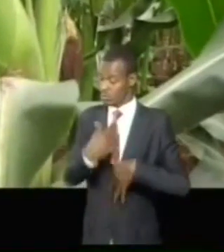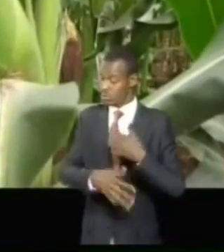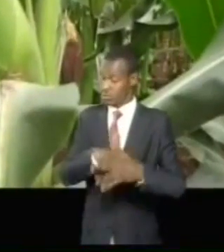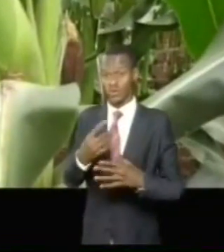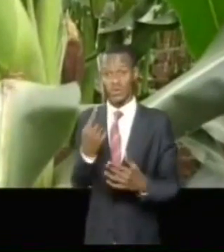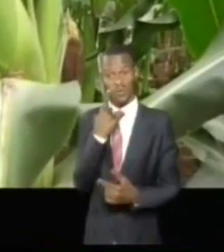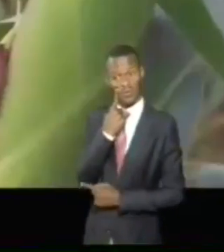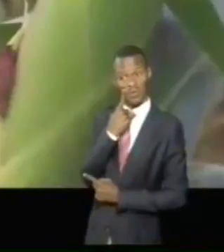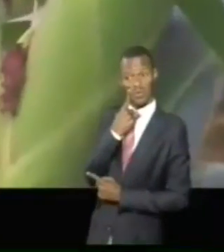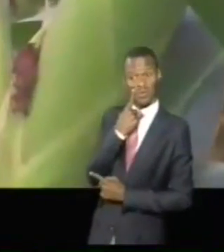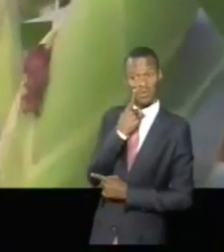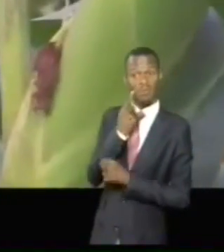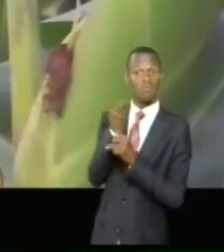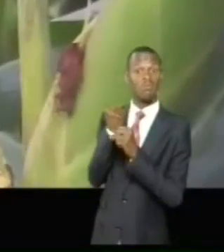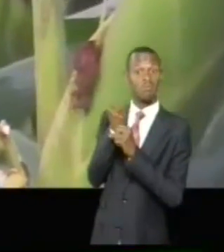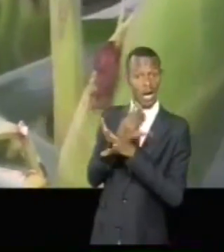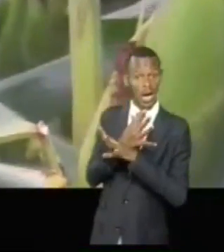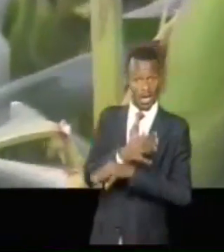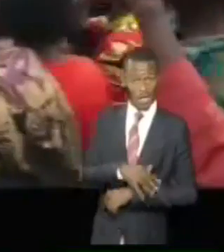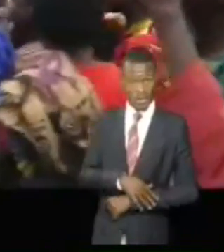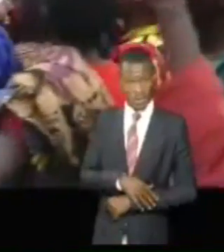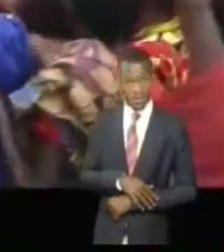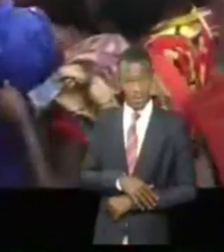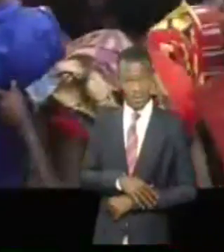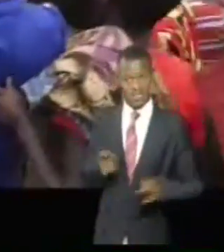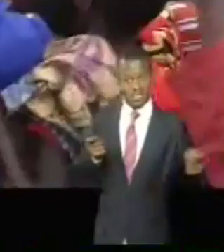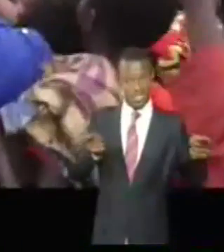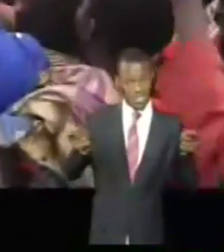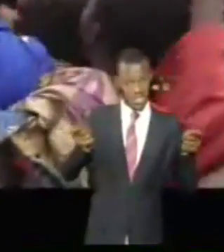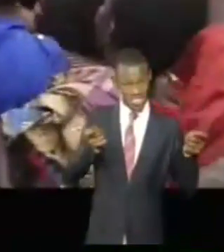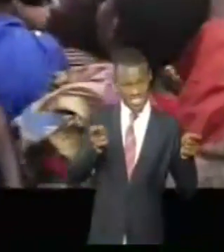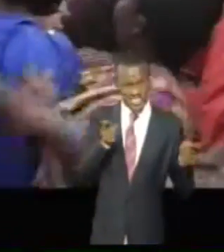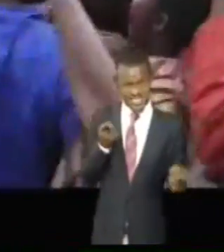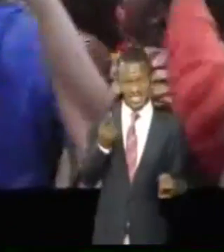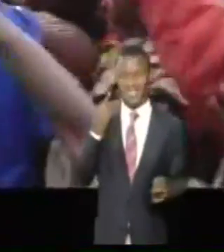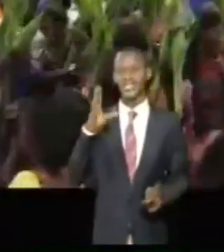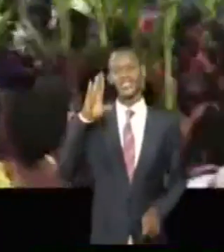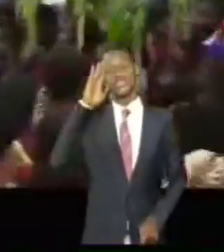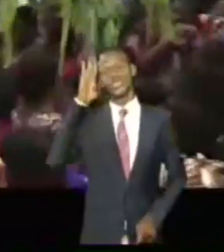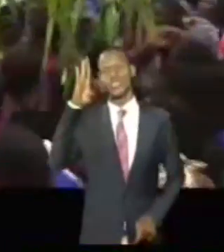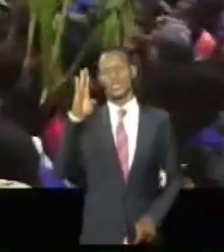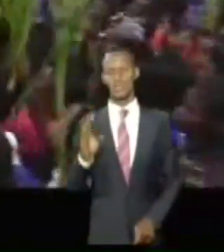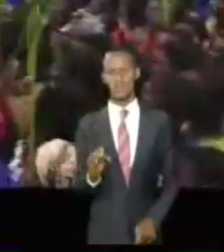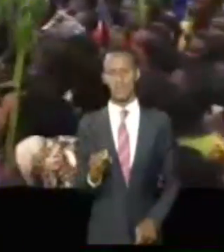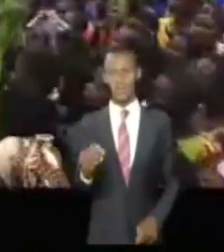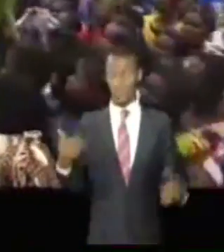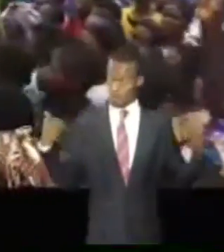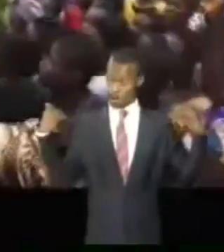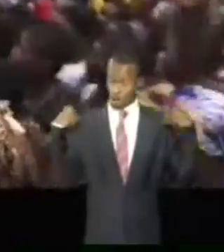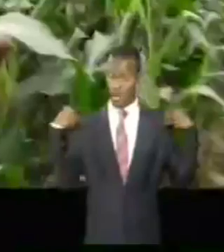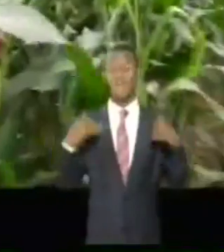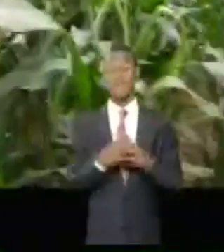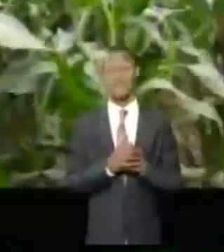atteint leur maturité. Aux commandes, le général de brigade, Jean-Pierre Kasongo-Kabouik, commandant du service